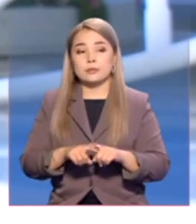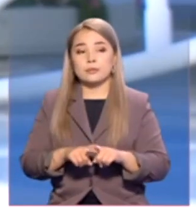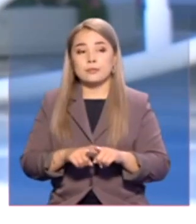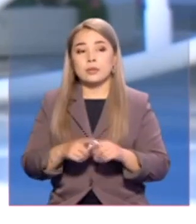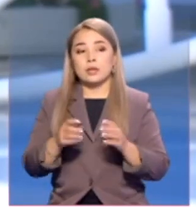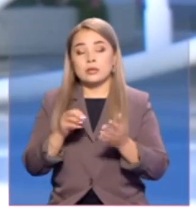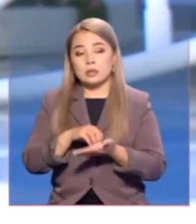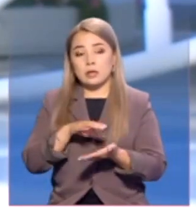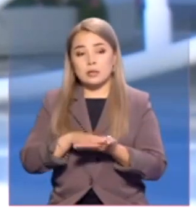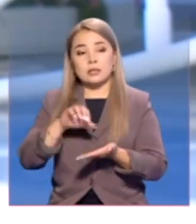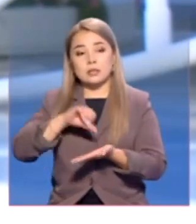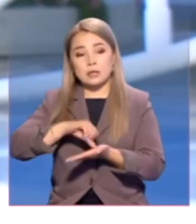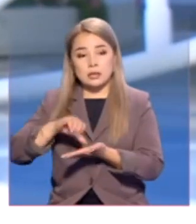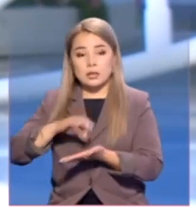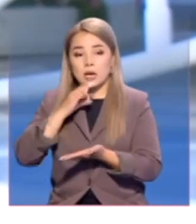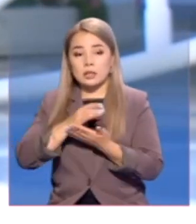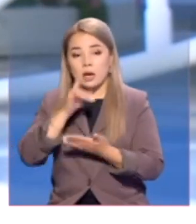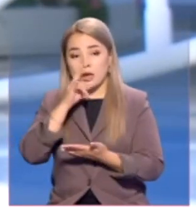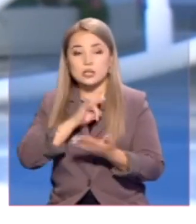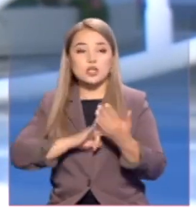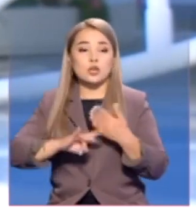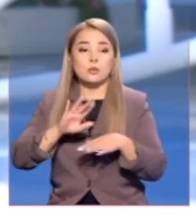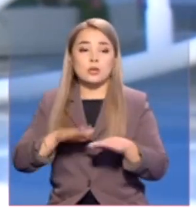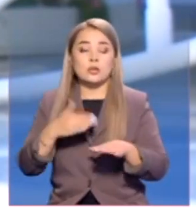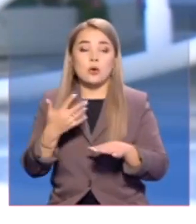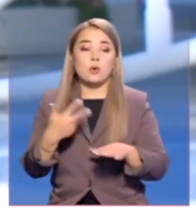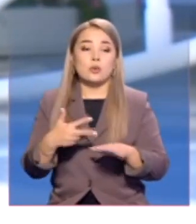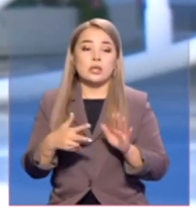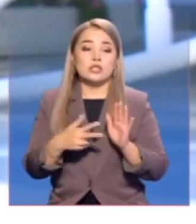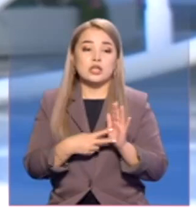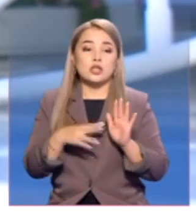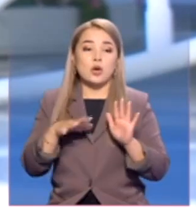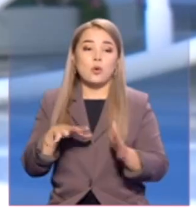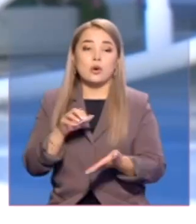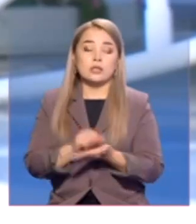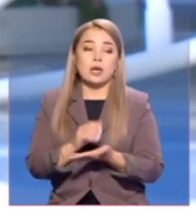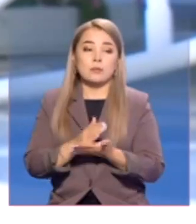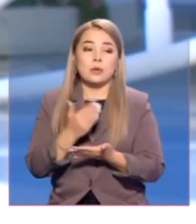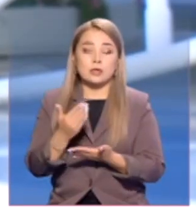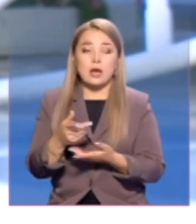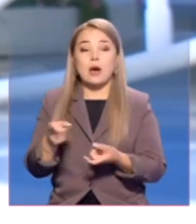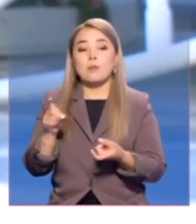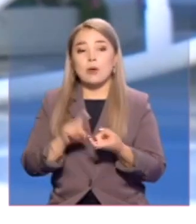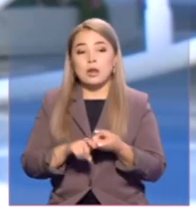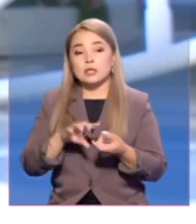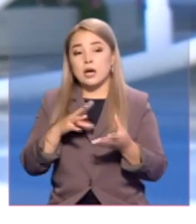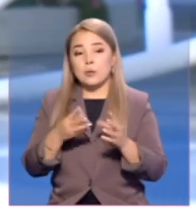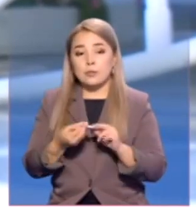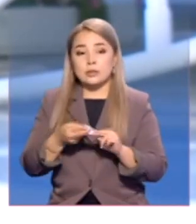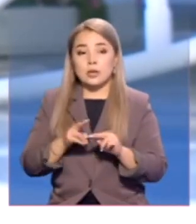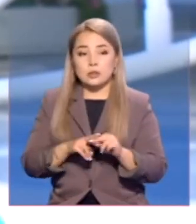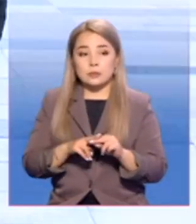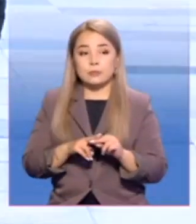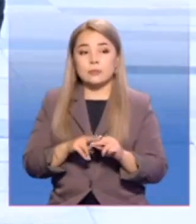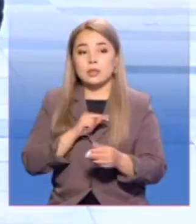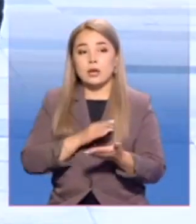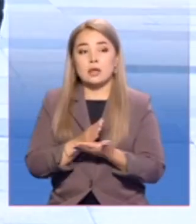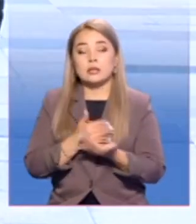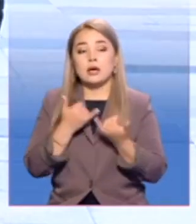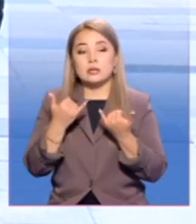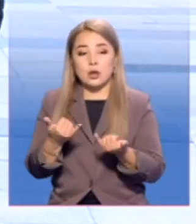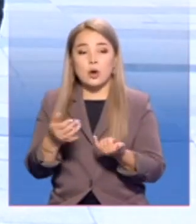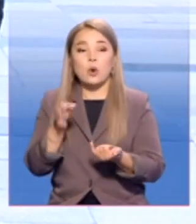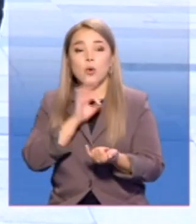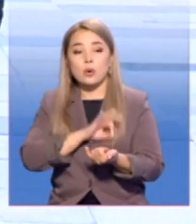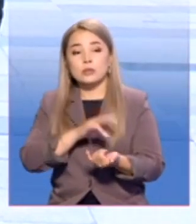ұйымының есебіне сәйкес Қазақстан Республикасы 37-ші орын алады жалпы байланыс қызметіне